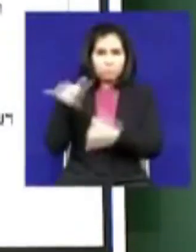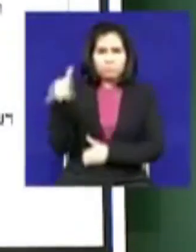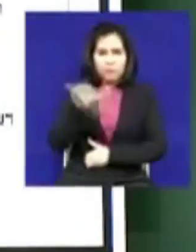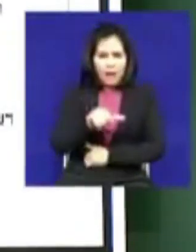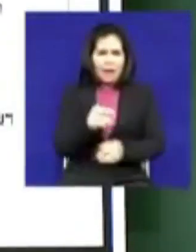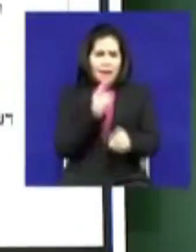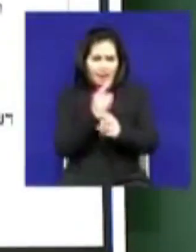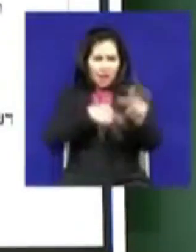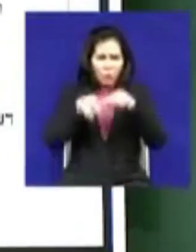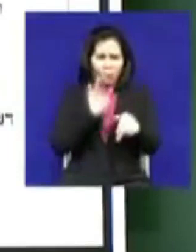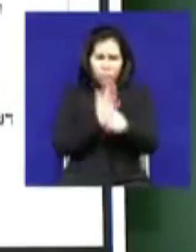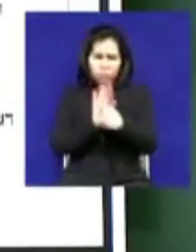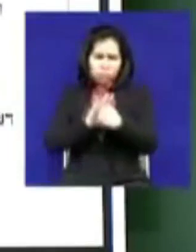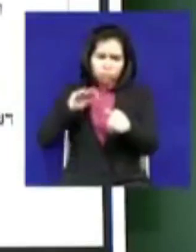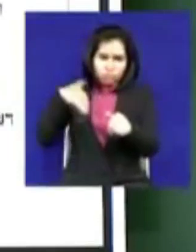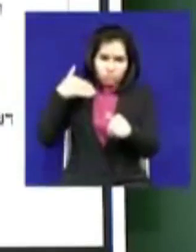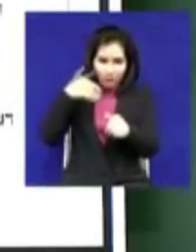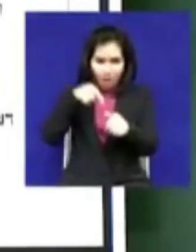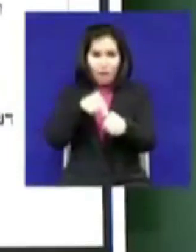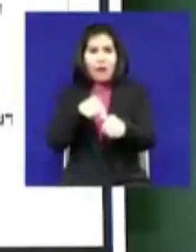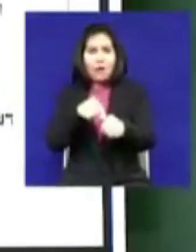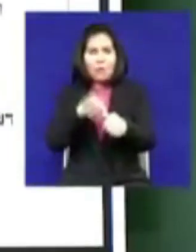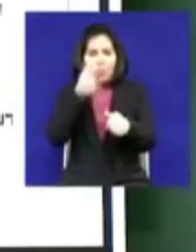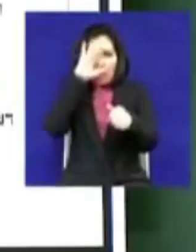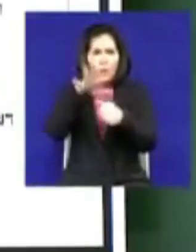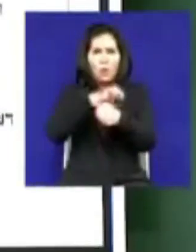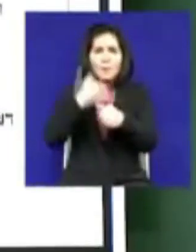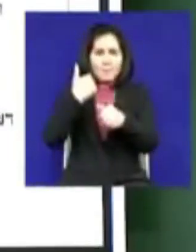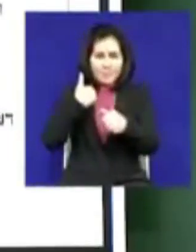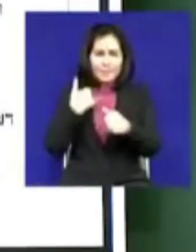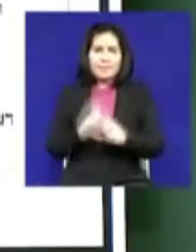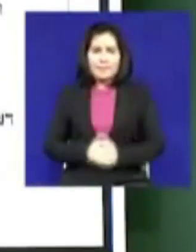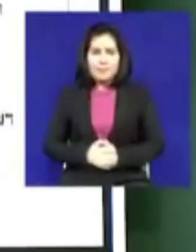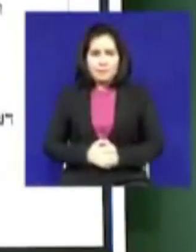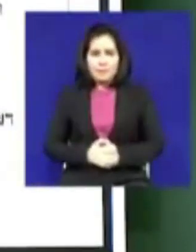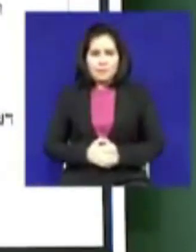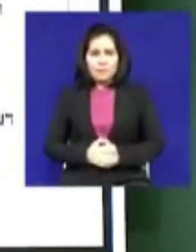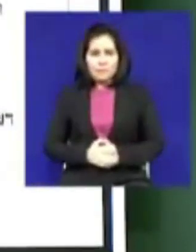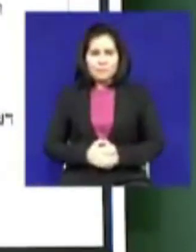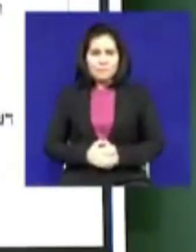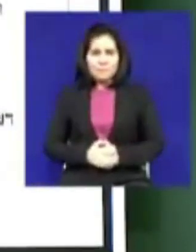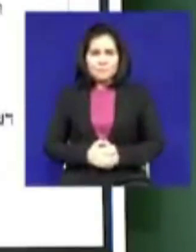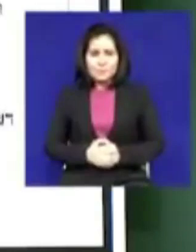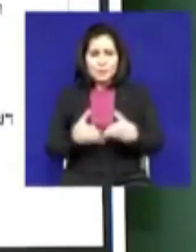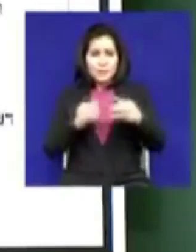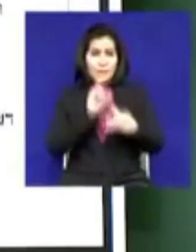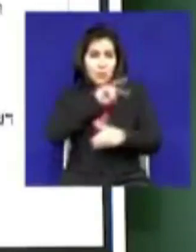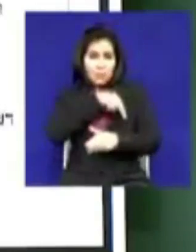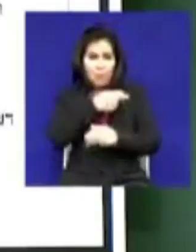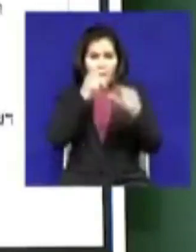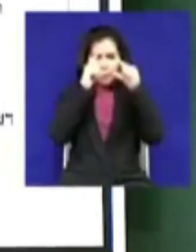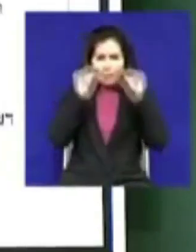วต่อมาภายหลังเนี่ยได้มีการตรวจพบนะครับว่ามีการติดเชื้อโควิด-19 นะครับทางด้านนี้ทำให้มีผู้สัม